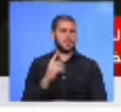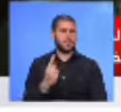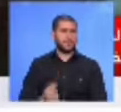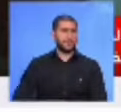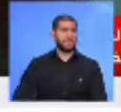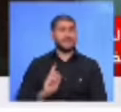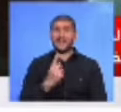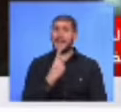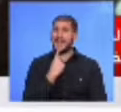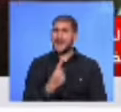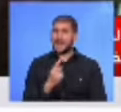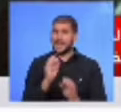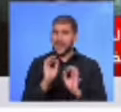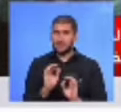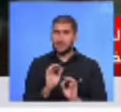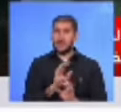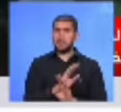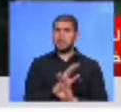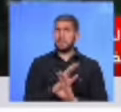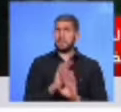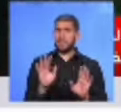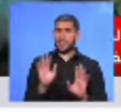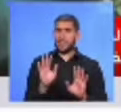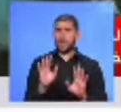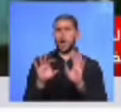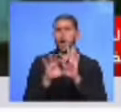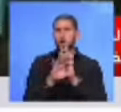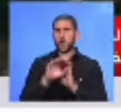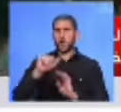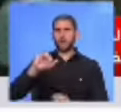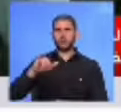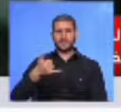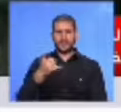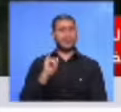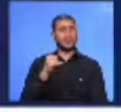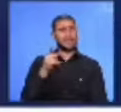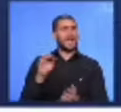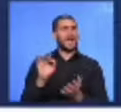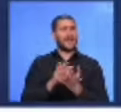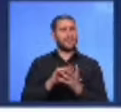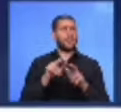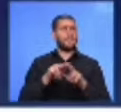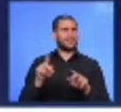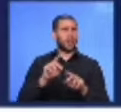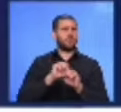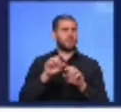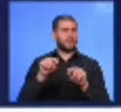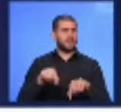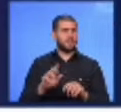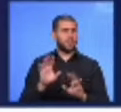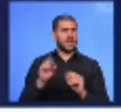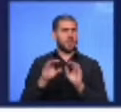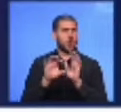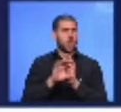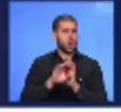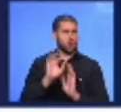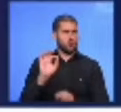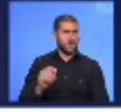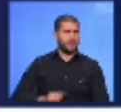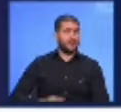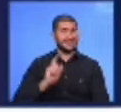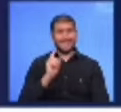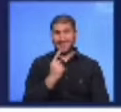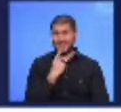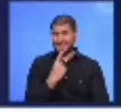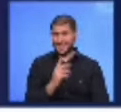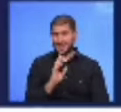לומר איילה. היא בלי הלוגו של אל-ג'זירה. נכון, זה הכתבים שלהם בארץ, לא משדרים מכאן עם הלוגו שלהם. צריך להגיד